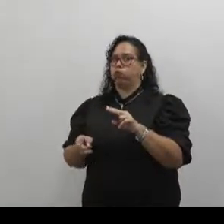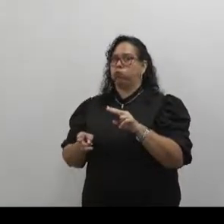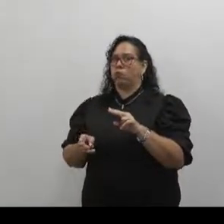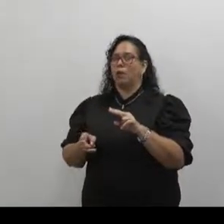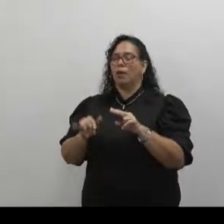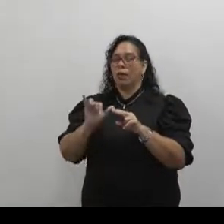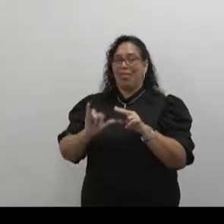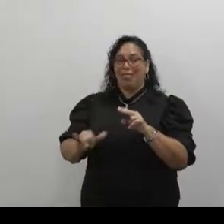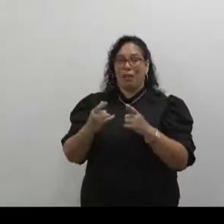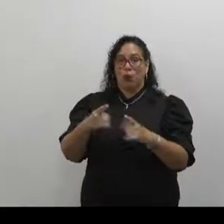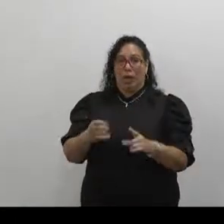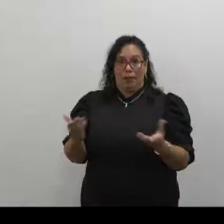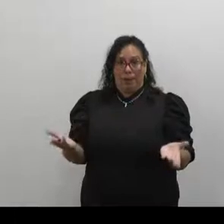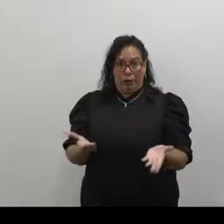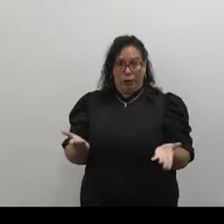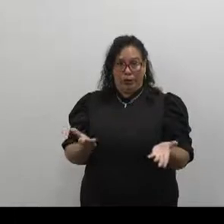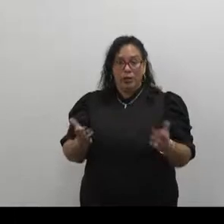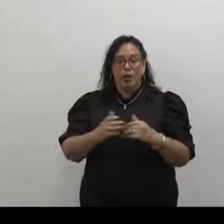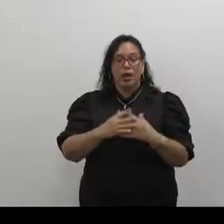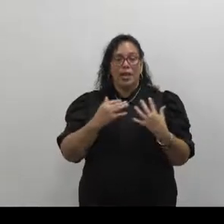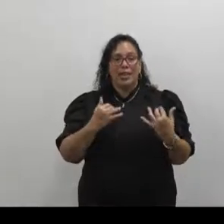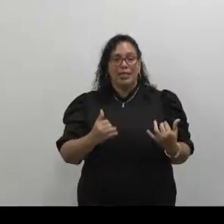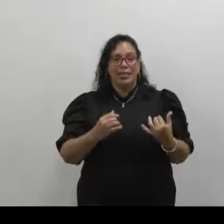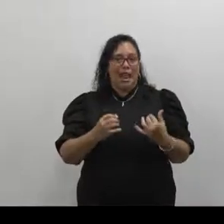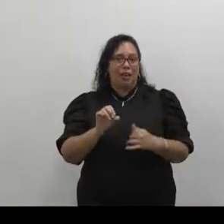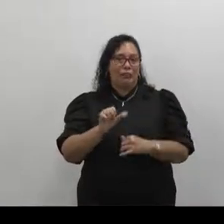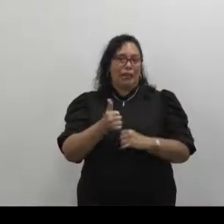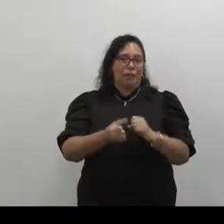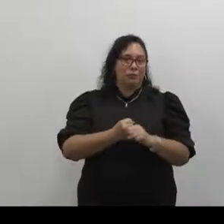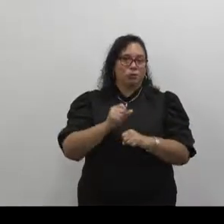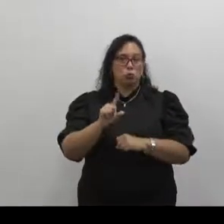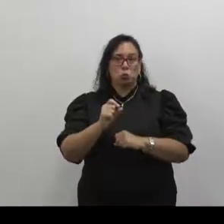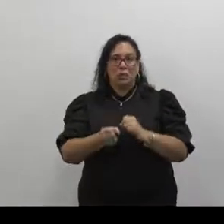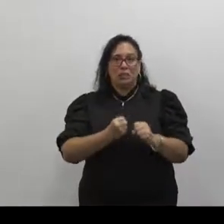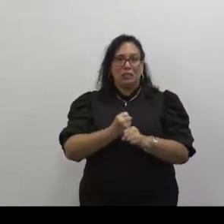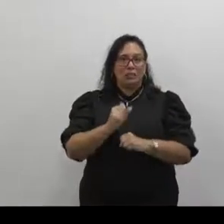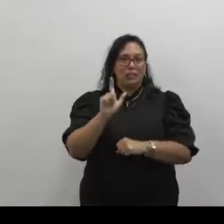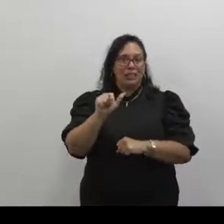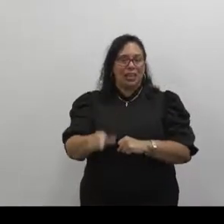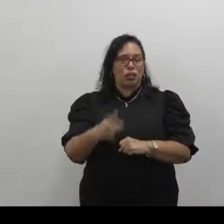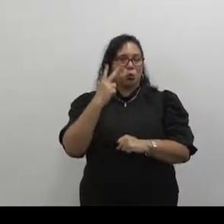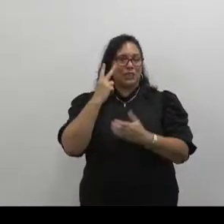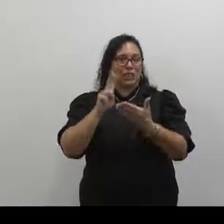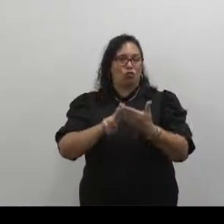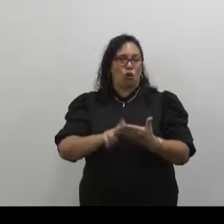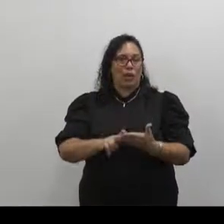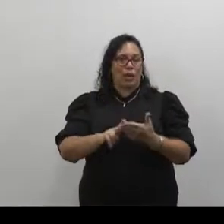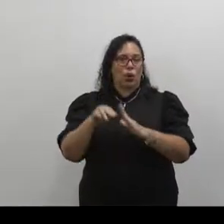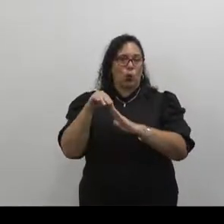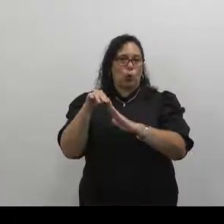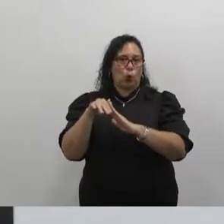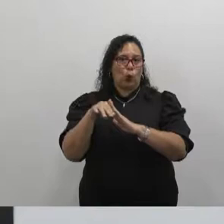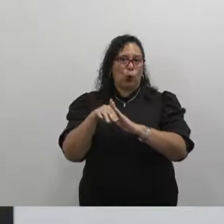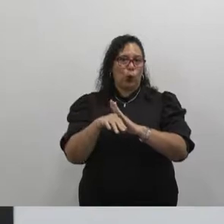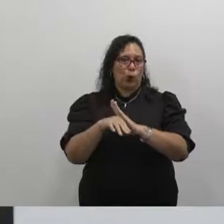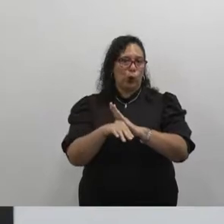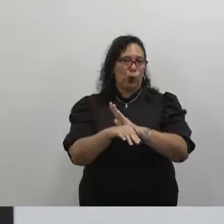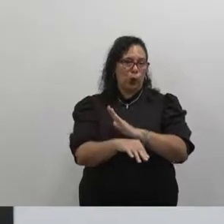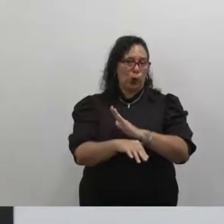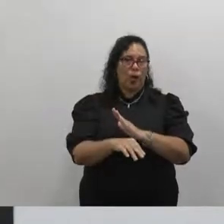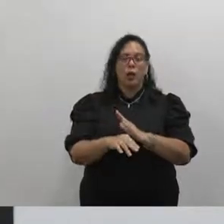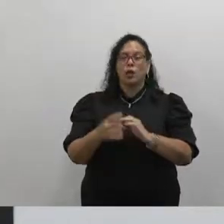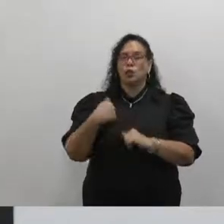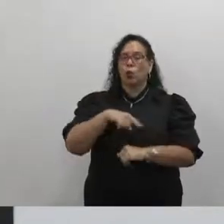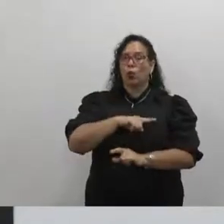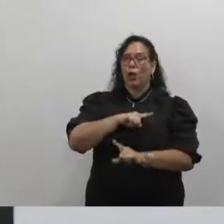nôn sa cho chmua nâng vì ai cả làng không rẻ pil khay rứ có rẻ pil dù chăn năm từ một anh